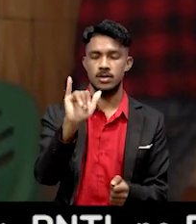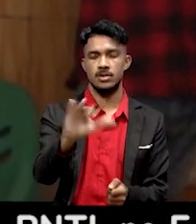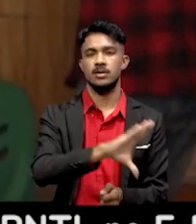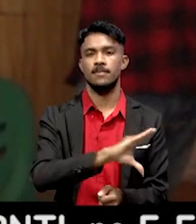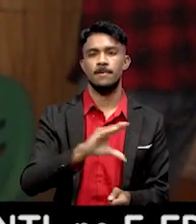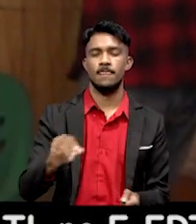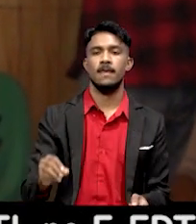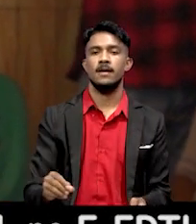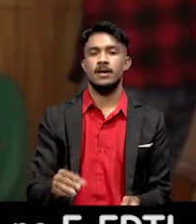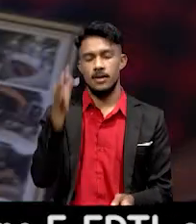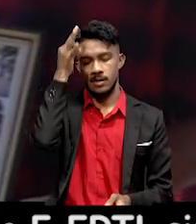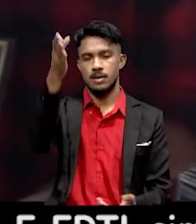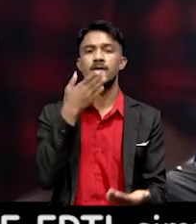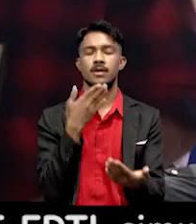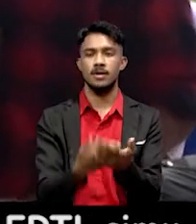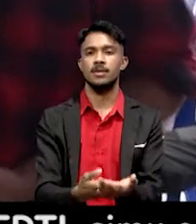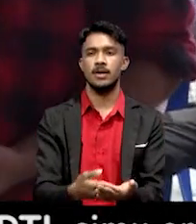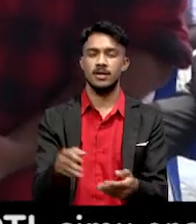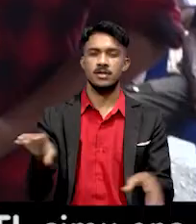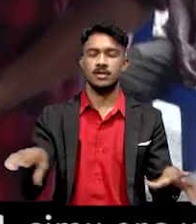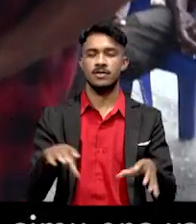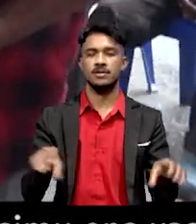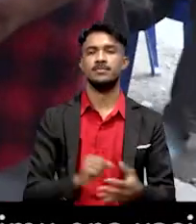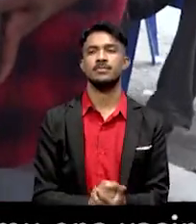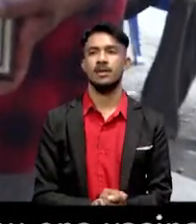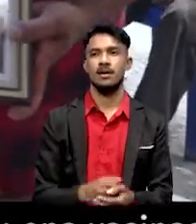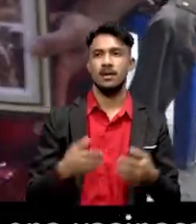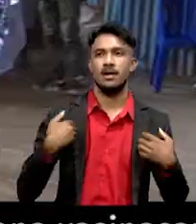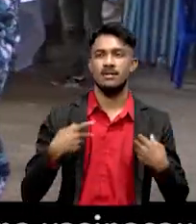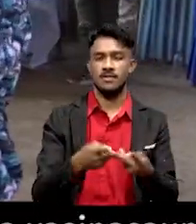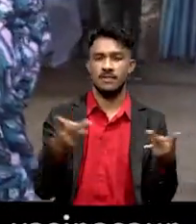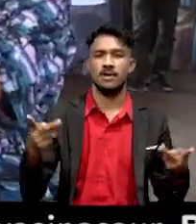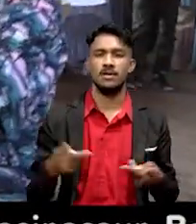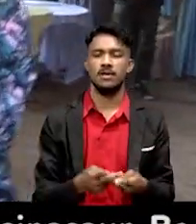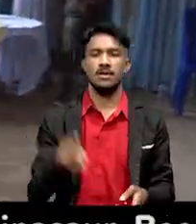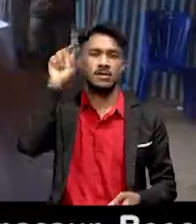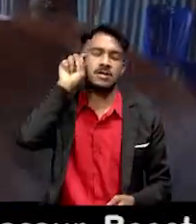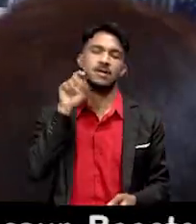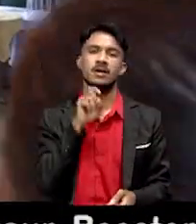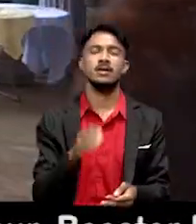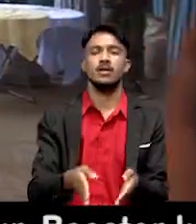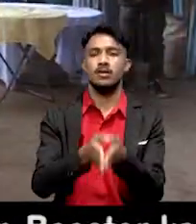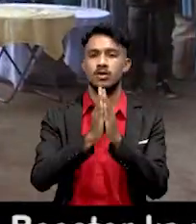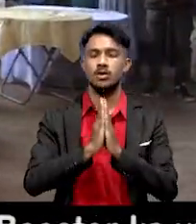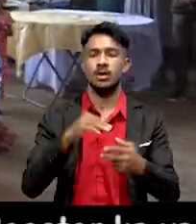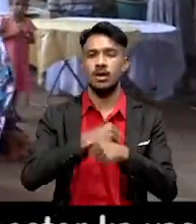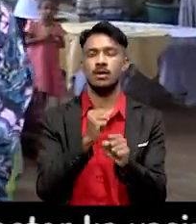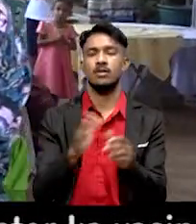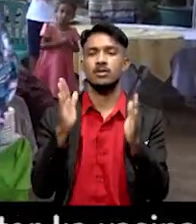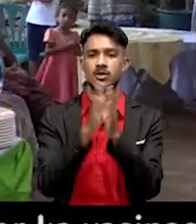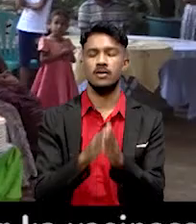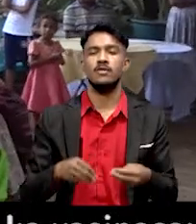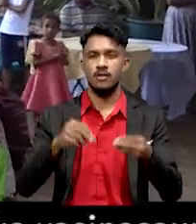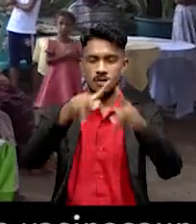susesu nafatin tabuho cira karera. Ia fatingne sanana husuba komunidade atau halo orasaung nune tulung kompanya nebe fo ona